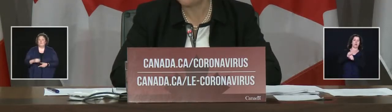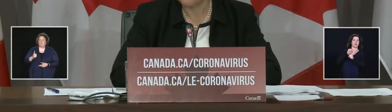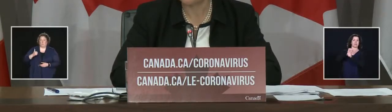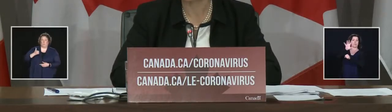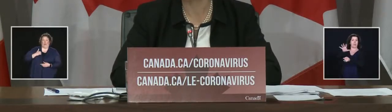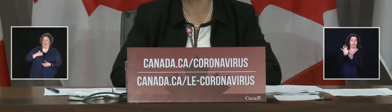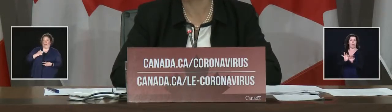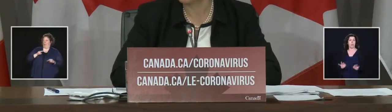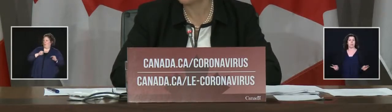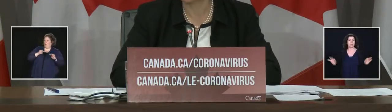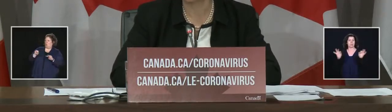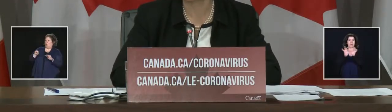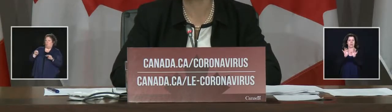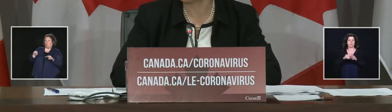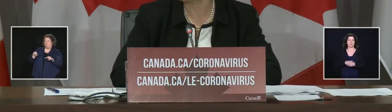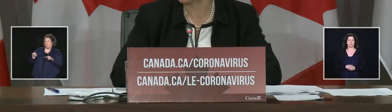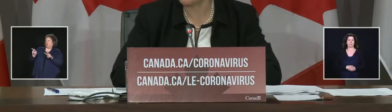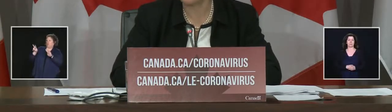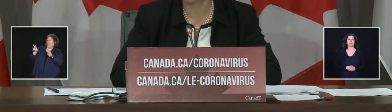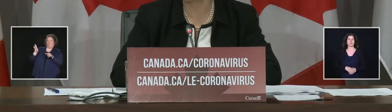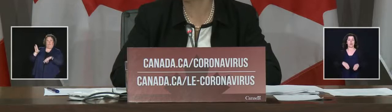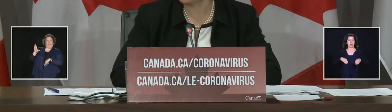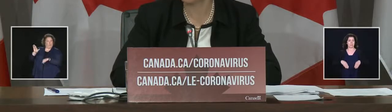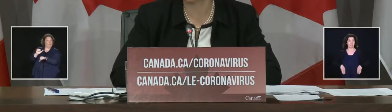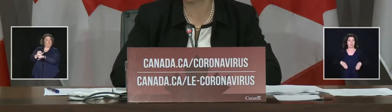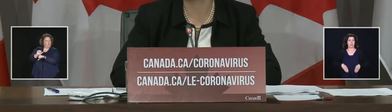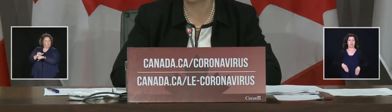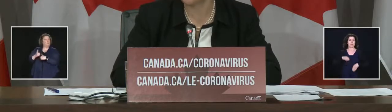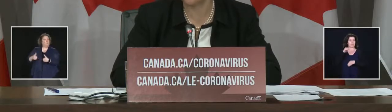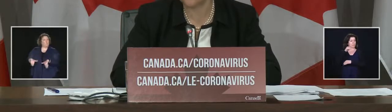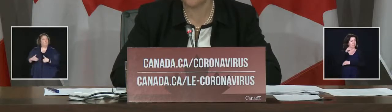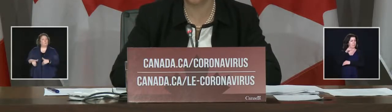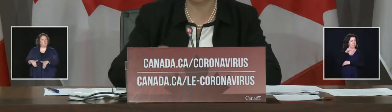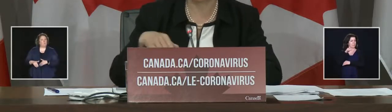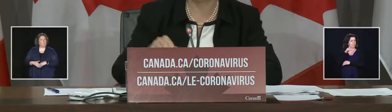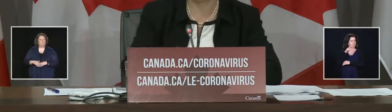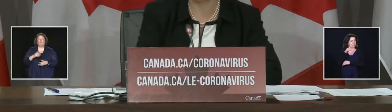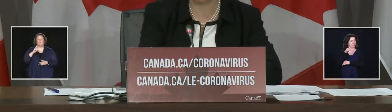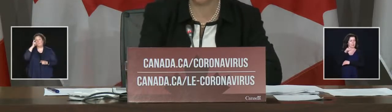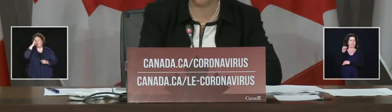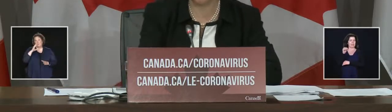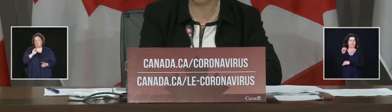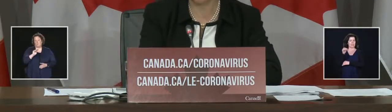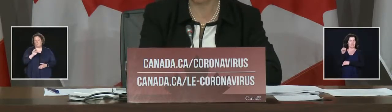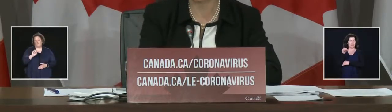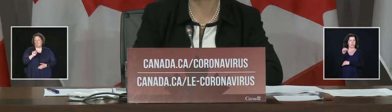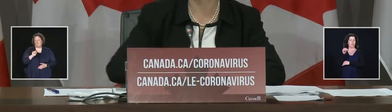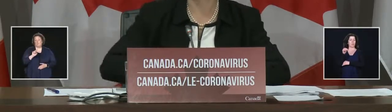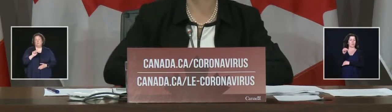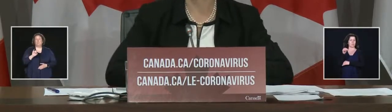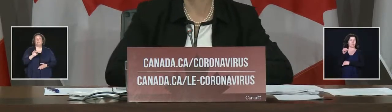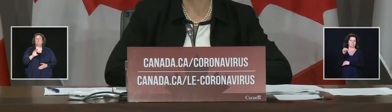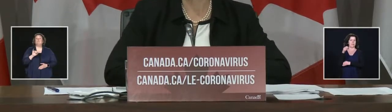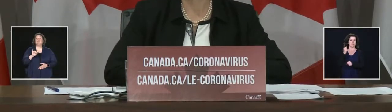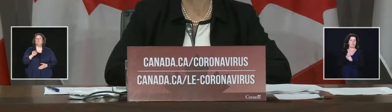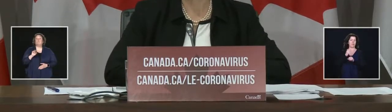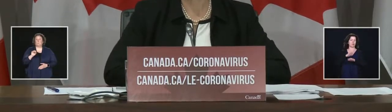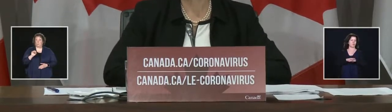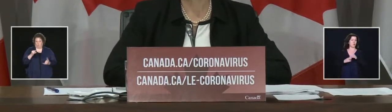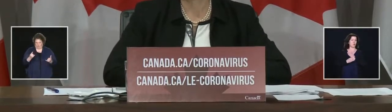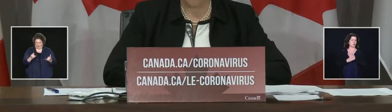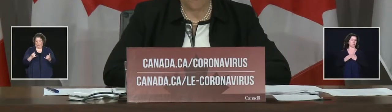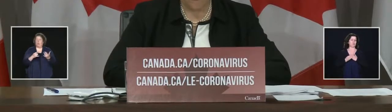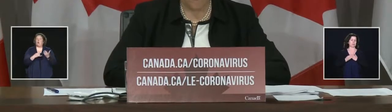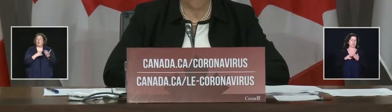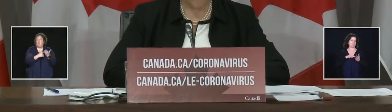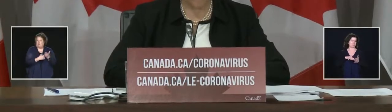Marco Mendicino est en train de travailler sur ce dossier. Merci. Merci, Madame